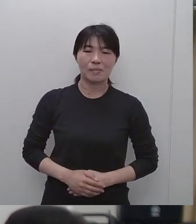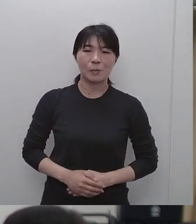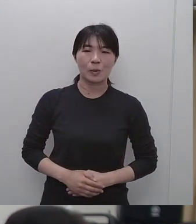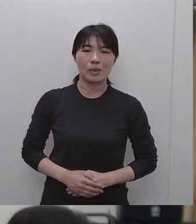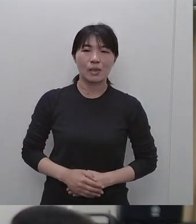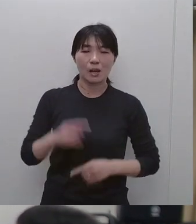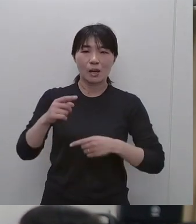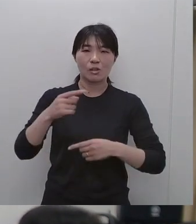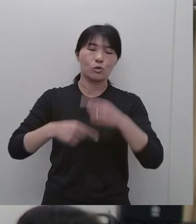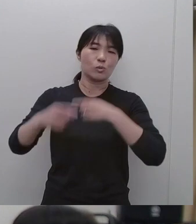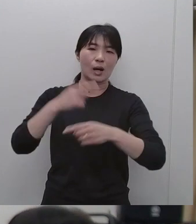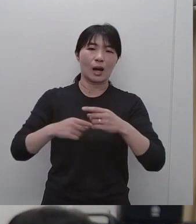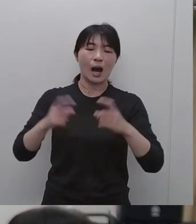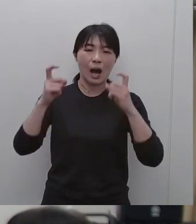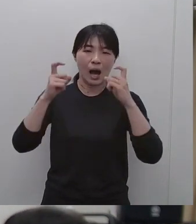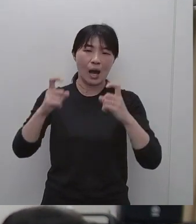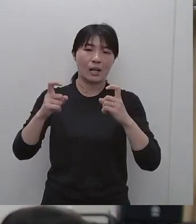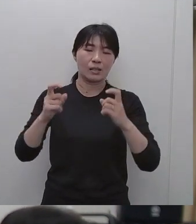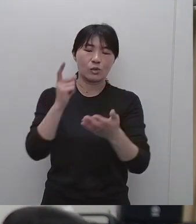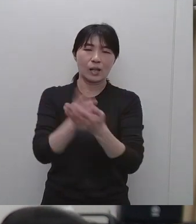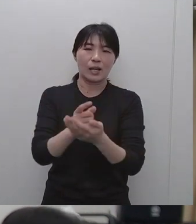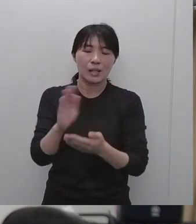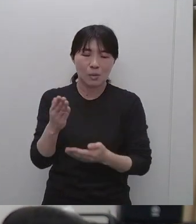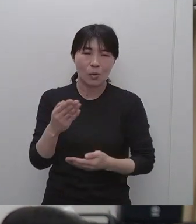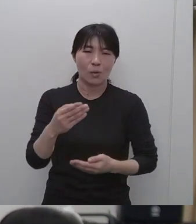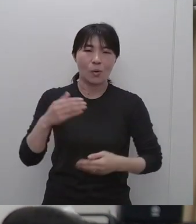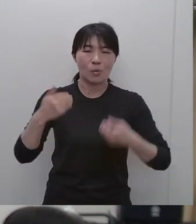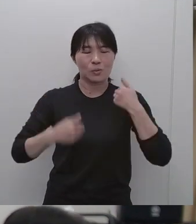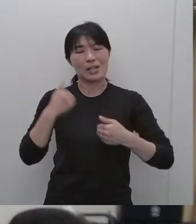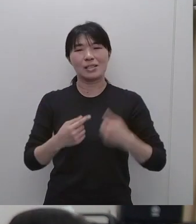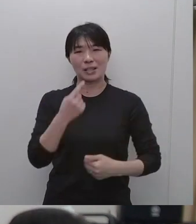ありますし、ご挨拶ができるだけでも嬉しいです。